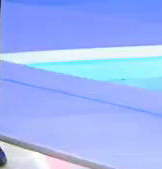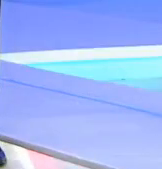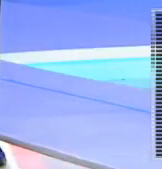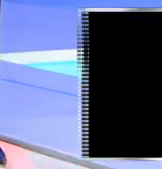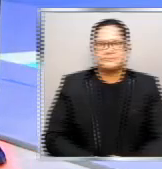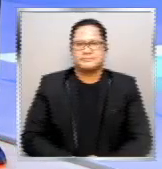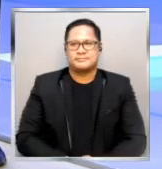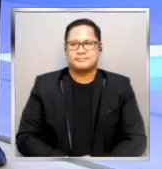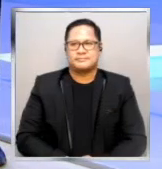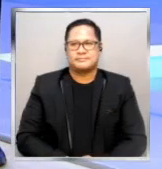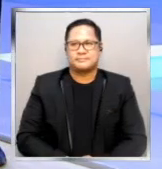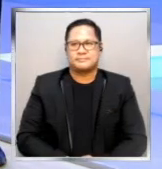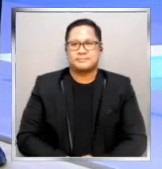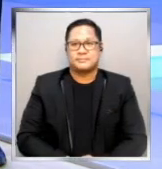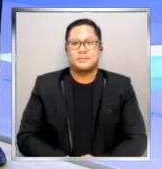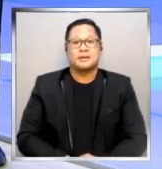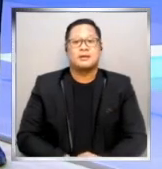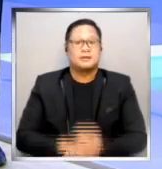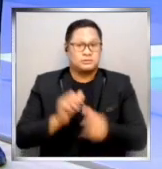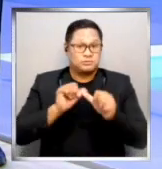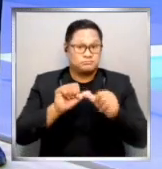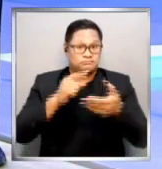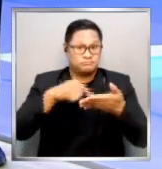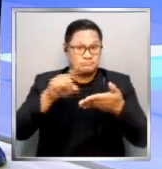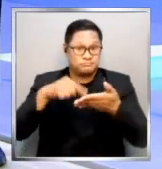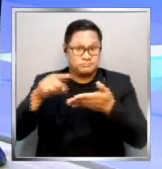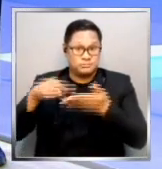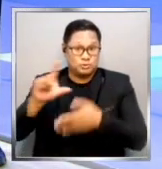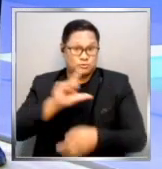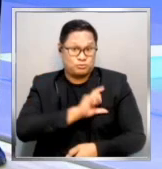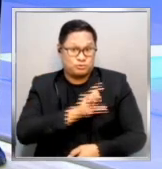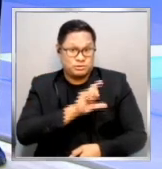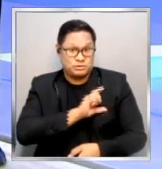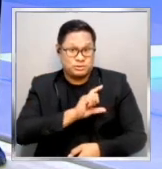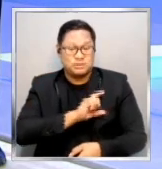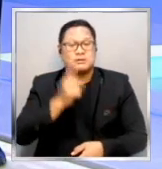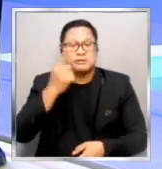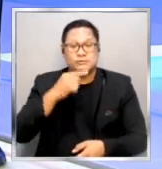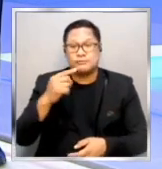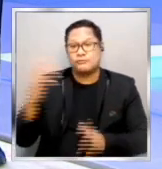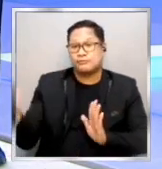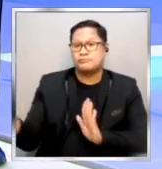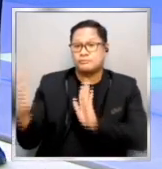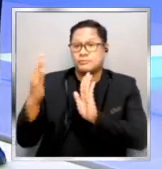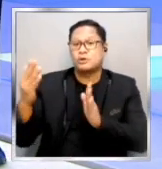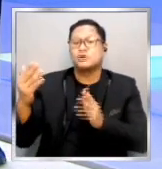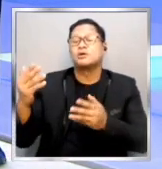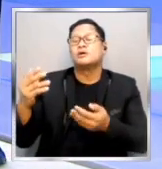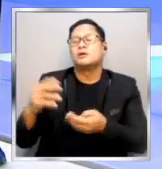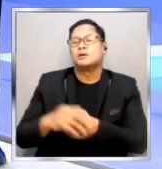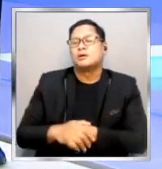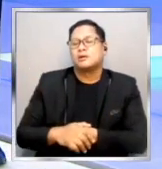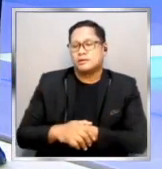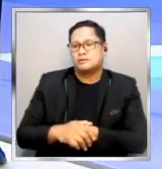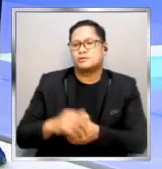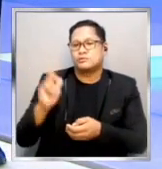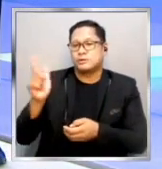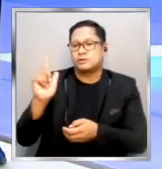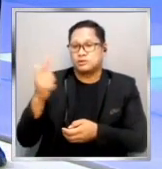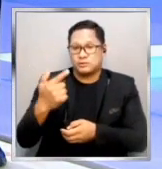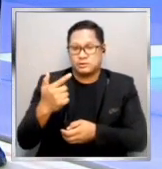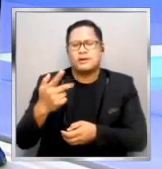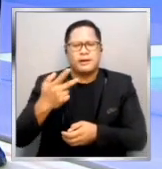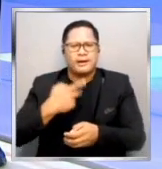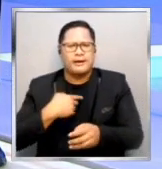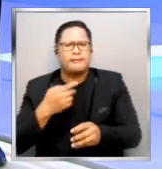Sa pagpapatuloy ng inspeksyon ng mga pulis para sa salubong 2021, isang tindahan ng pailaw ang nasita dahil